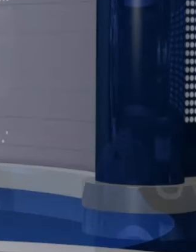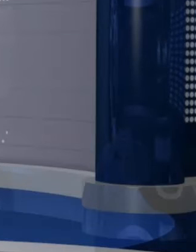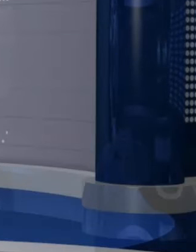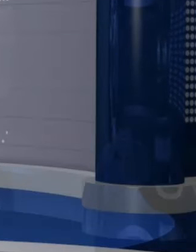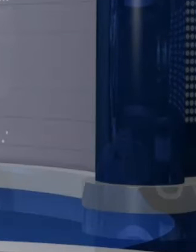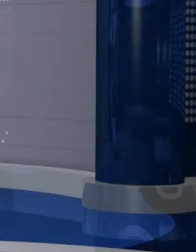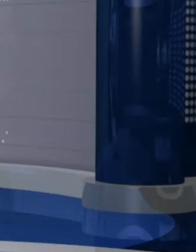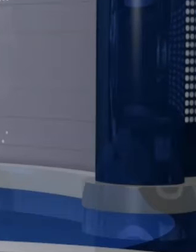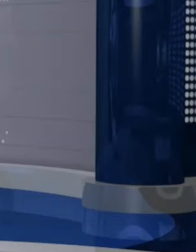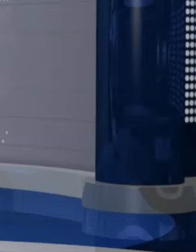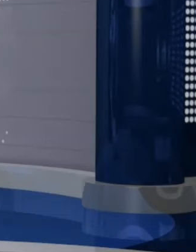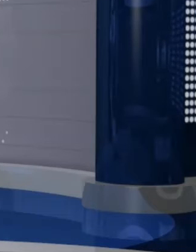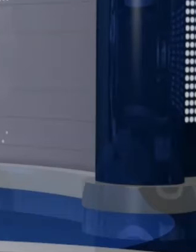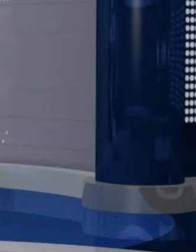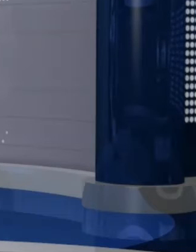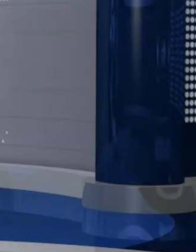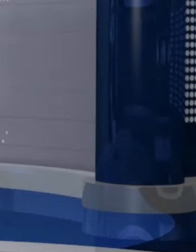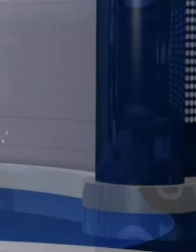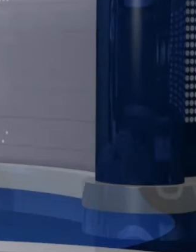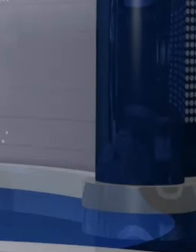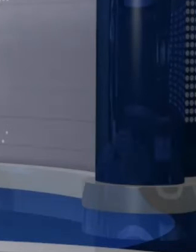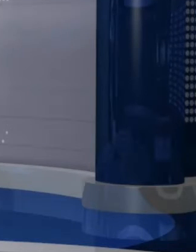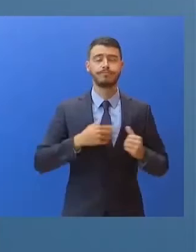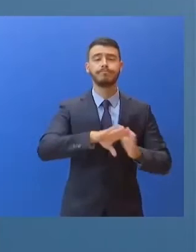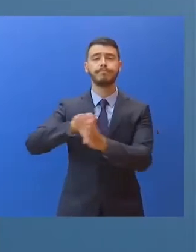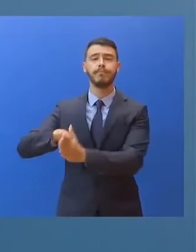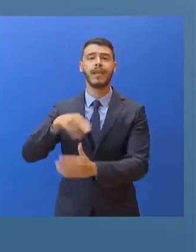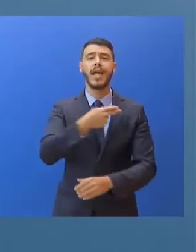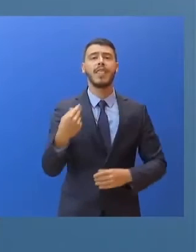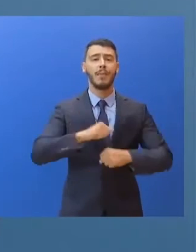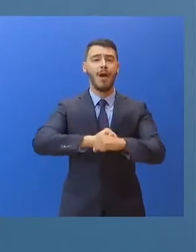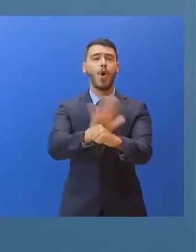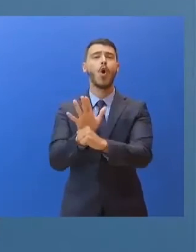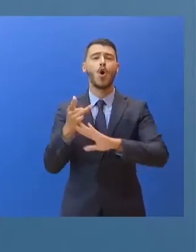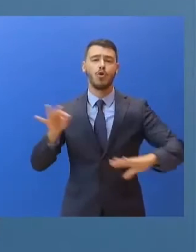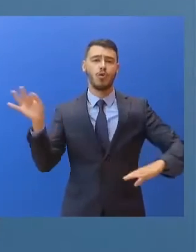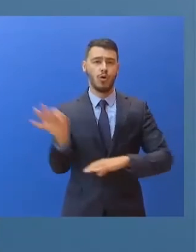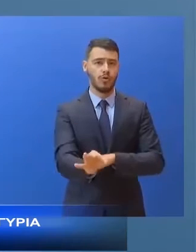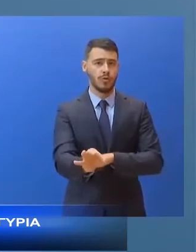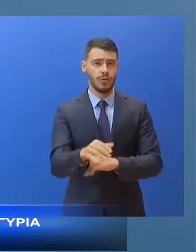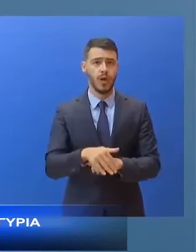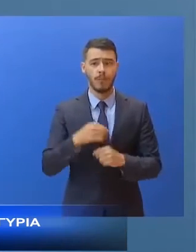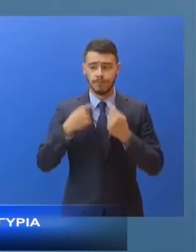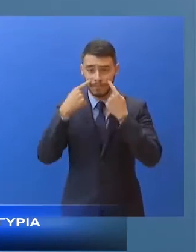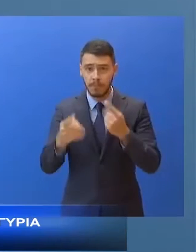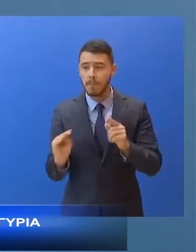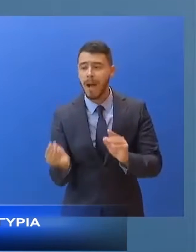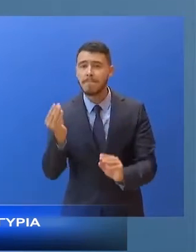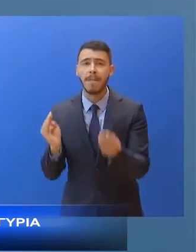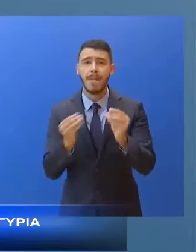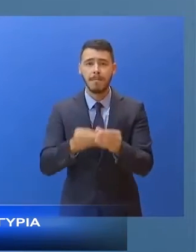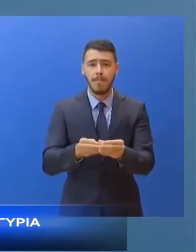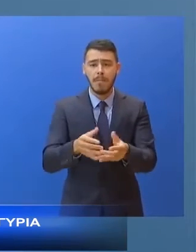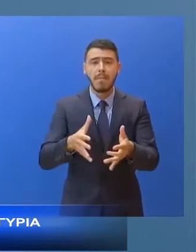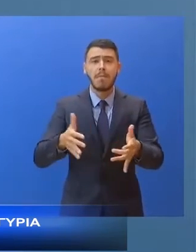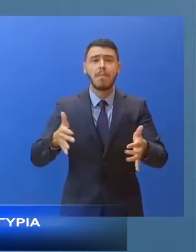με τον κορονοϊό κατά την ενημέρωση των πολιτικών συντακτών. Η αύξηση τόσο των εισαγόμενων όσο και των ντόπιων